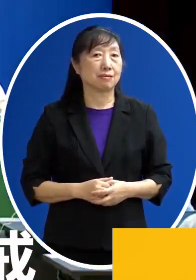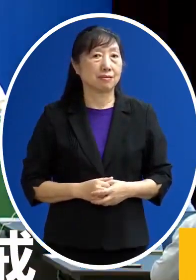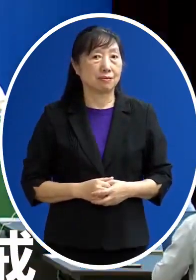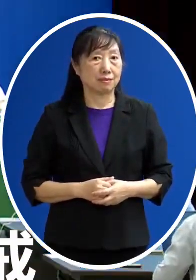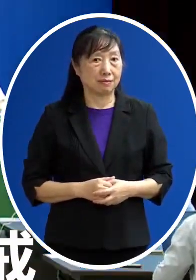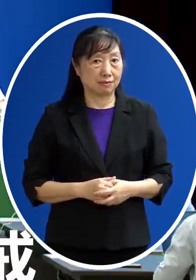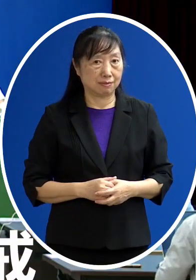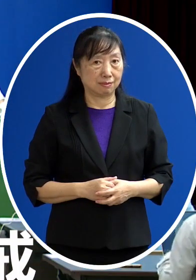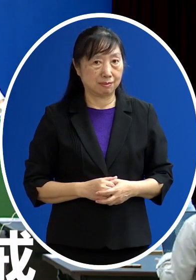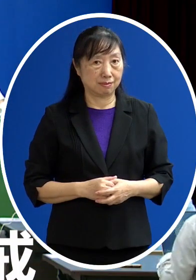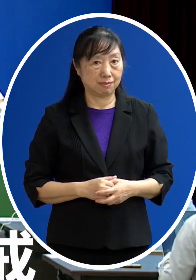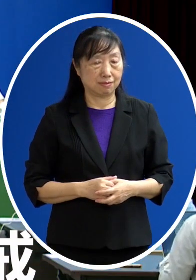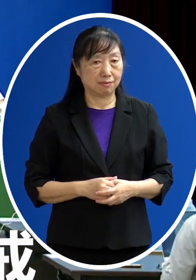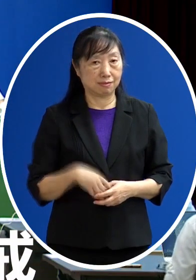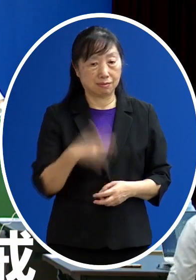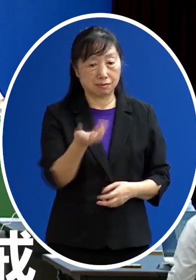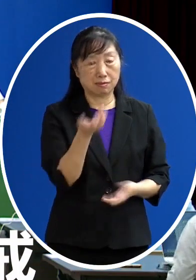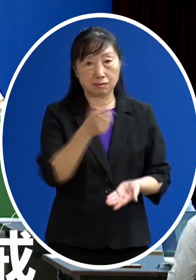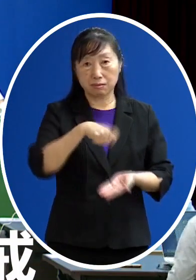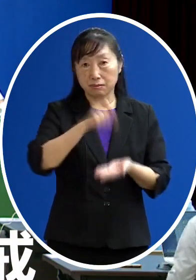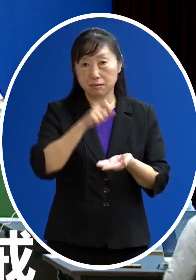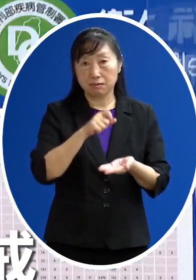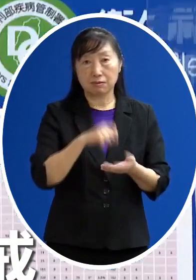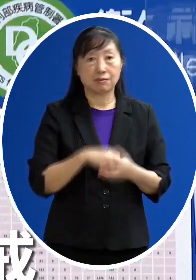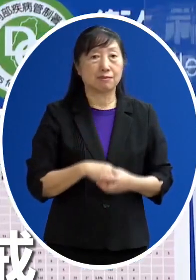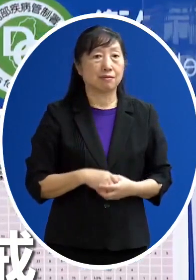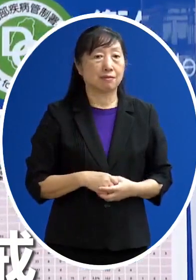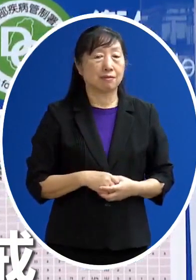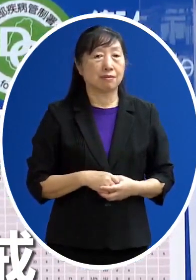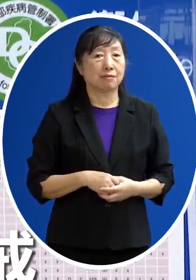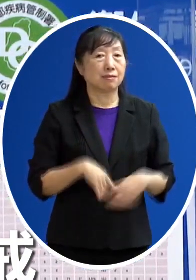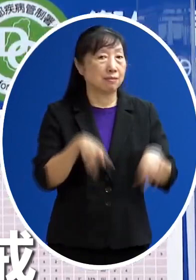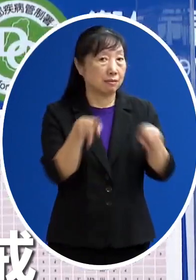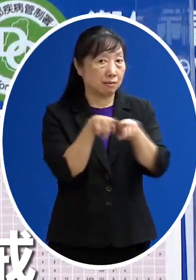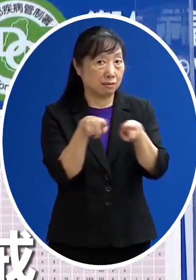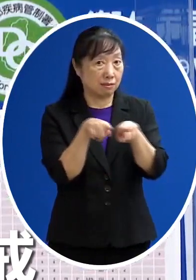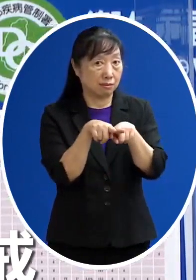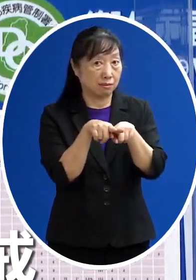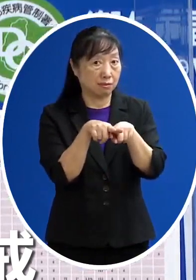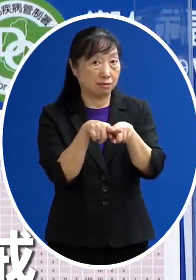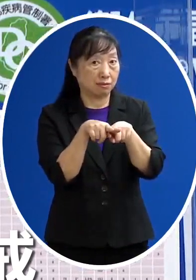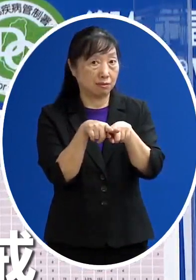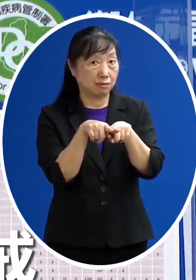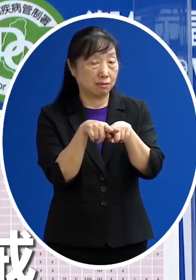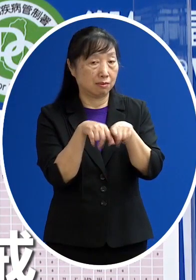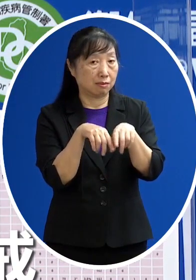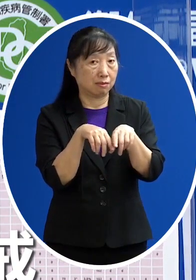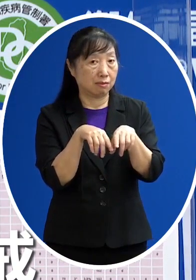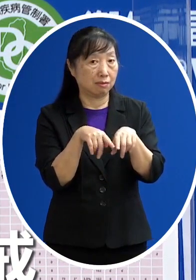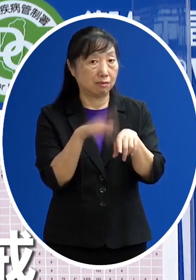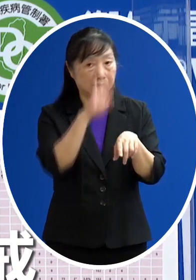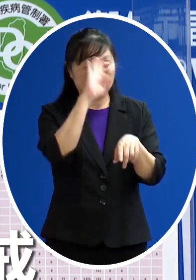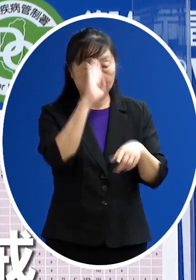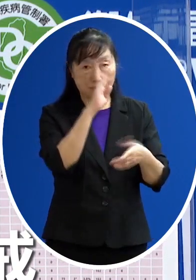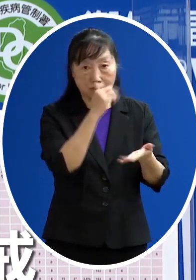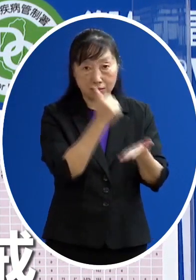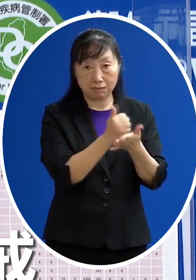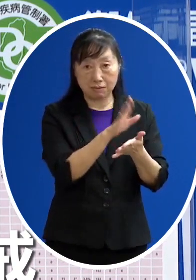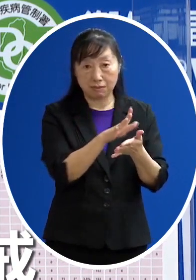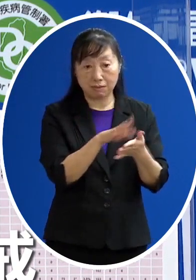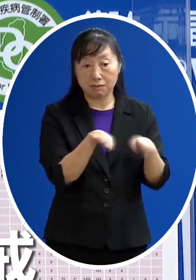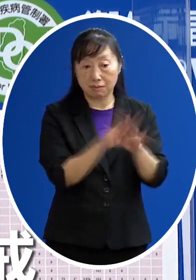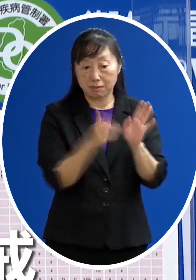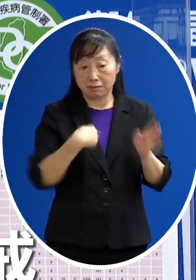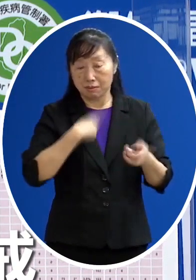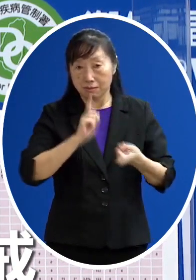好，那另外刚才提到这问题哈，大家从一般来讲，从那个确定病例的发病的